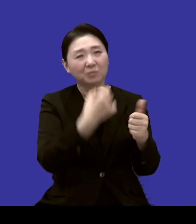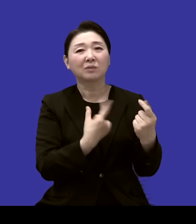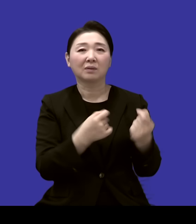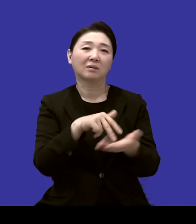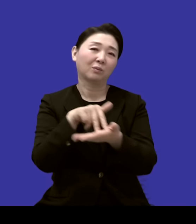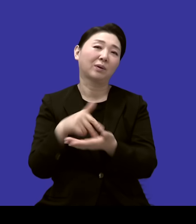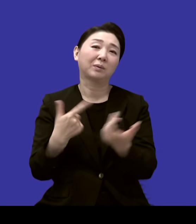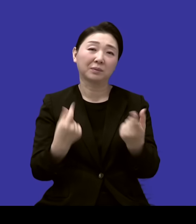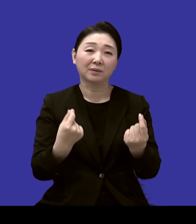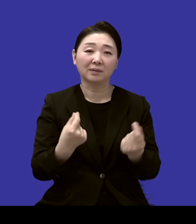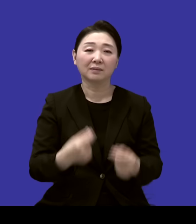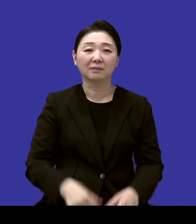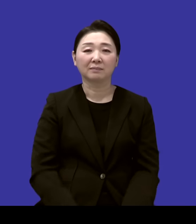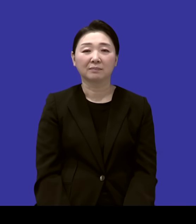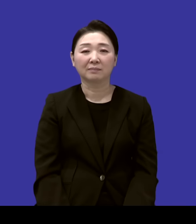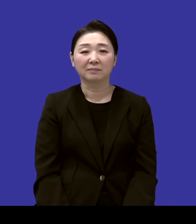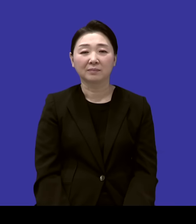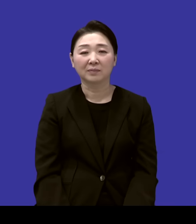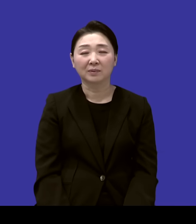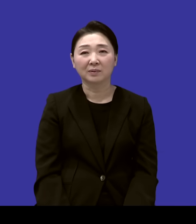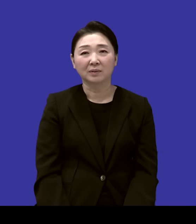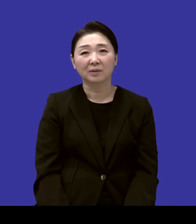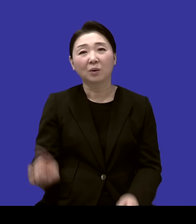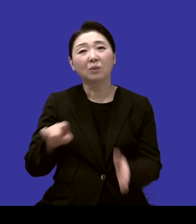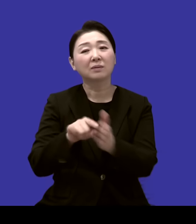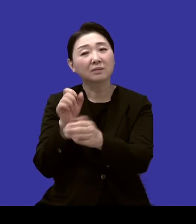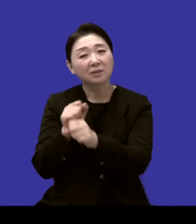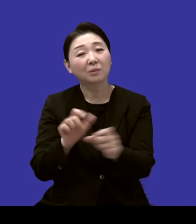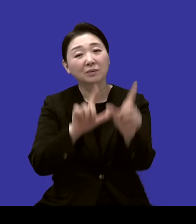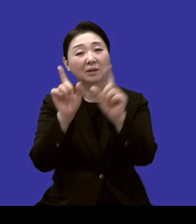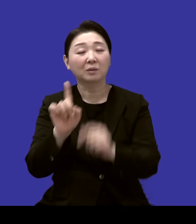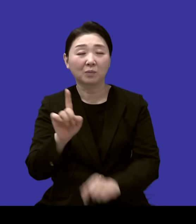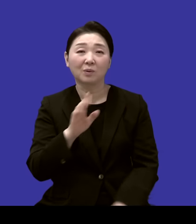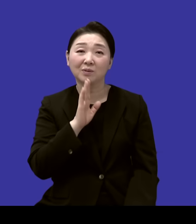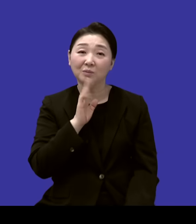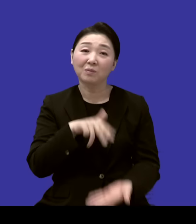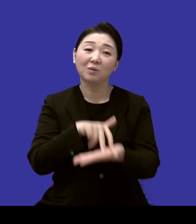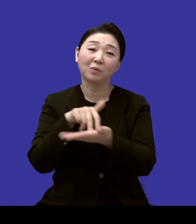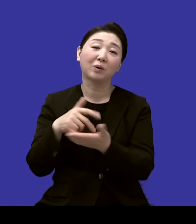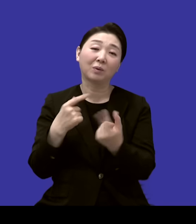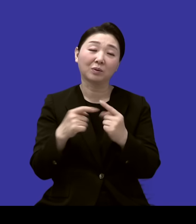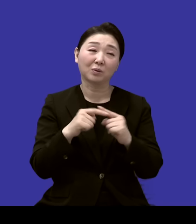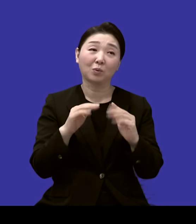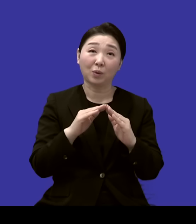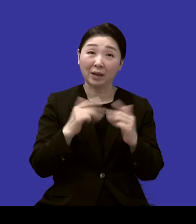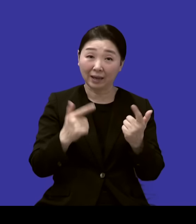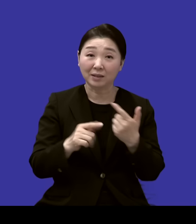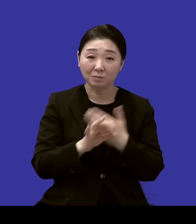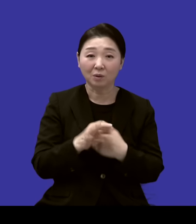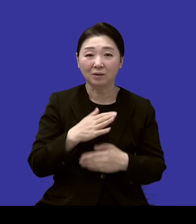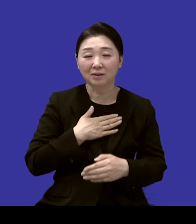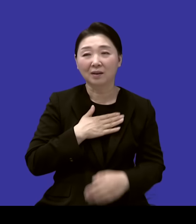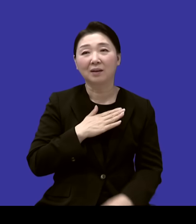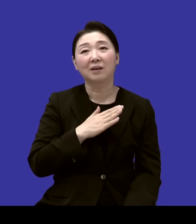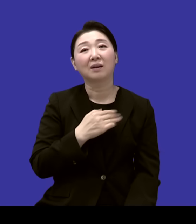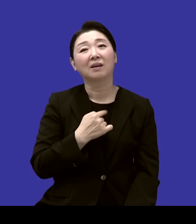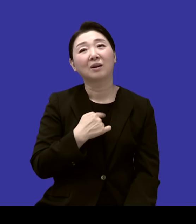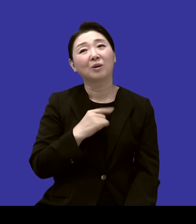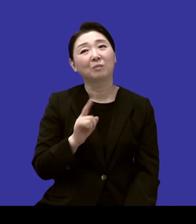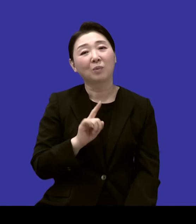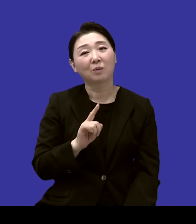외로웠을까 싶어요. 어떻게 의지하고 살았어? 어디 의지하고 살았어요? 네, 정말 외로웠고 아까 말씀드린 대로 네. 교회 아니었으면은 네. 전 정말